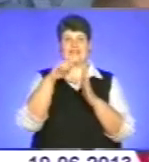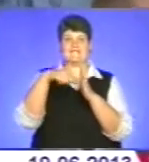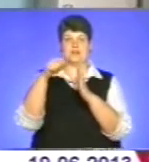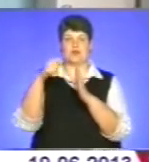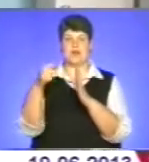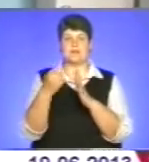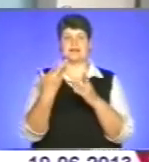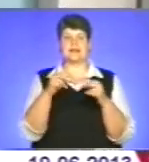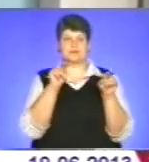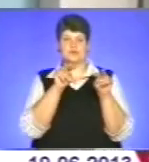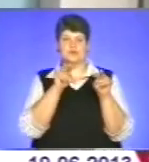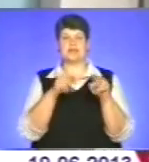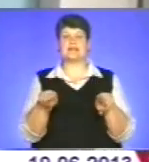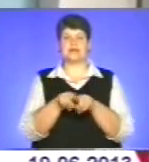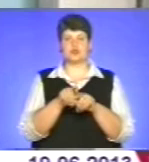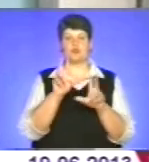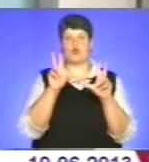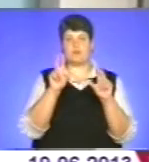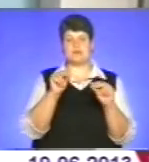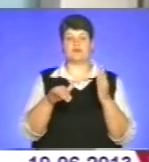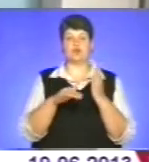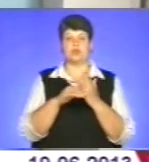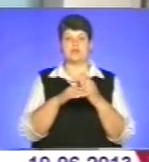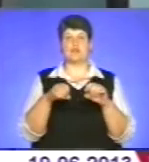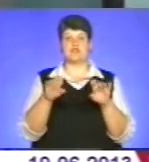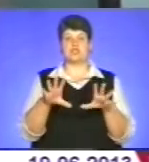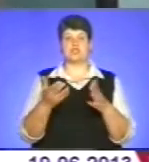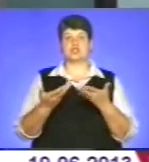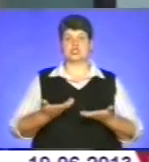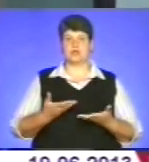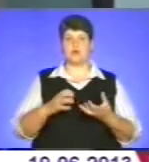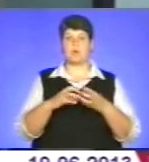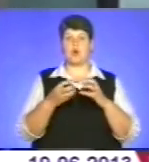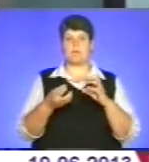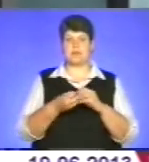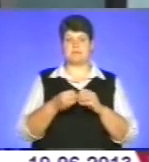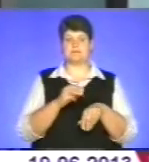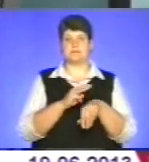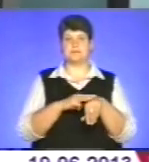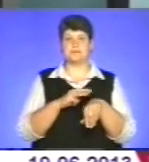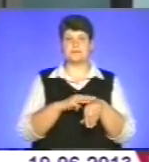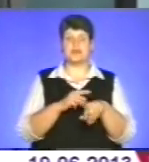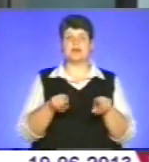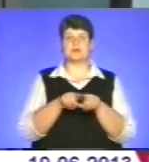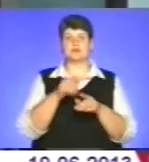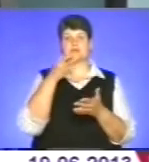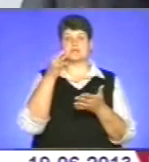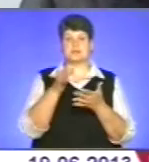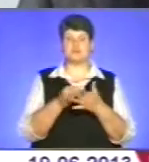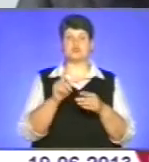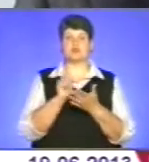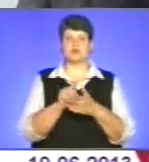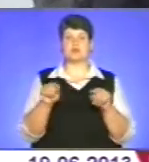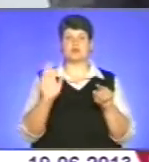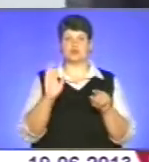для спостереження, а також пообіцяв допомогти у вирішенні житлових проблем працівників. Керівник краю зазначив, що повинні бути створені